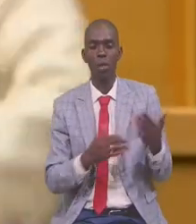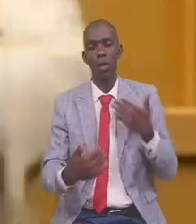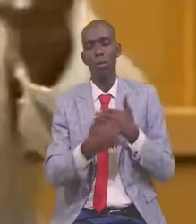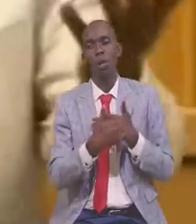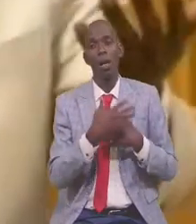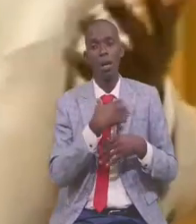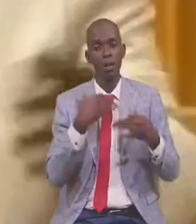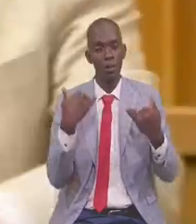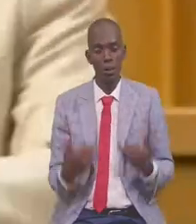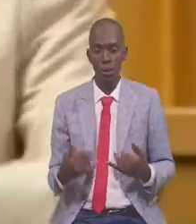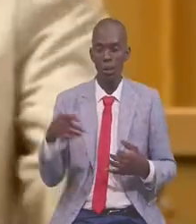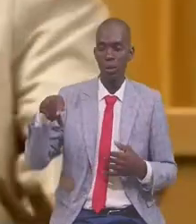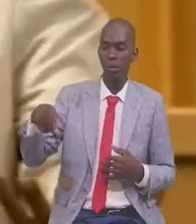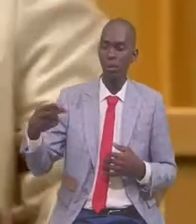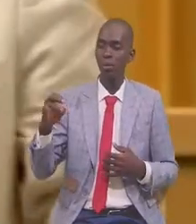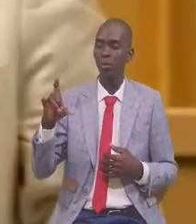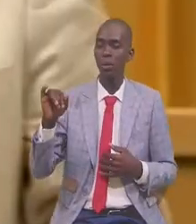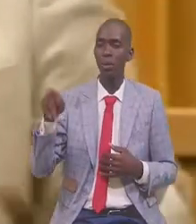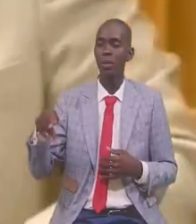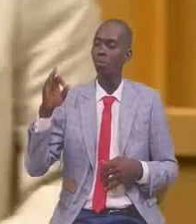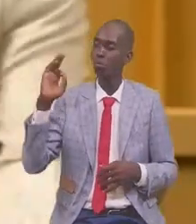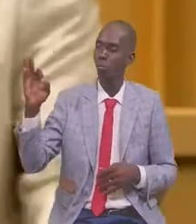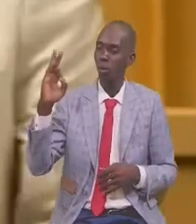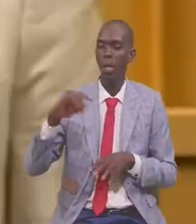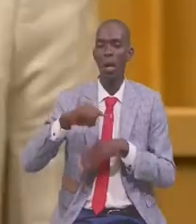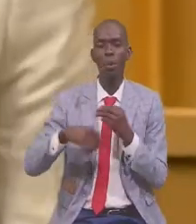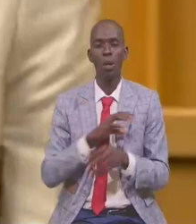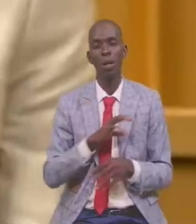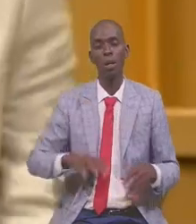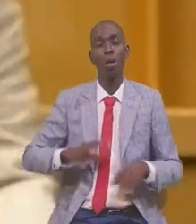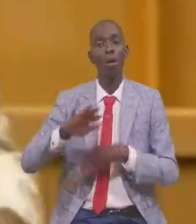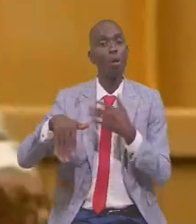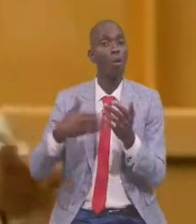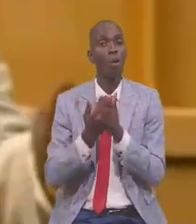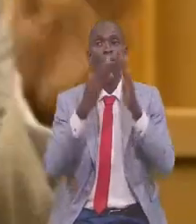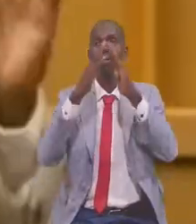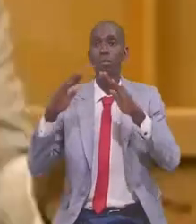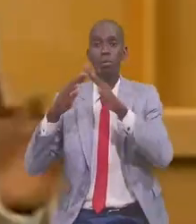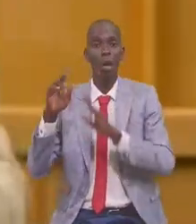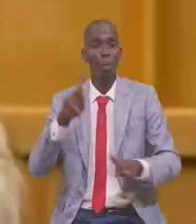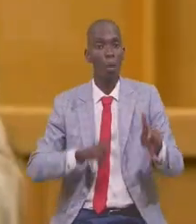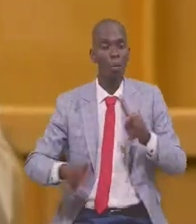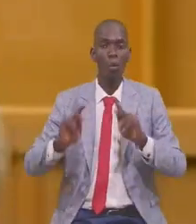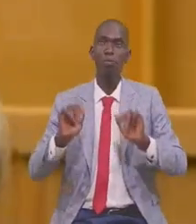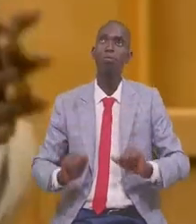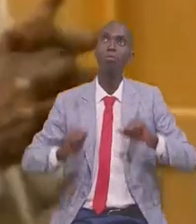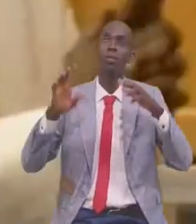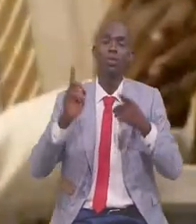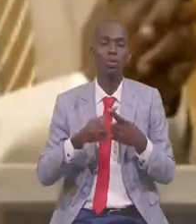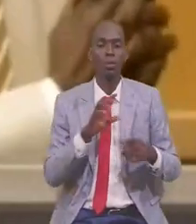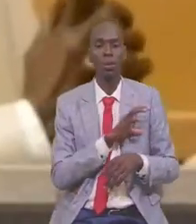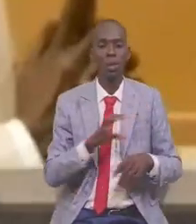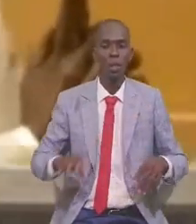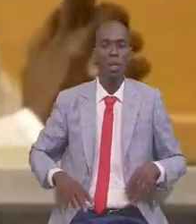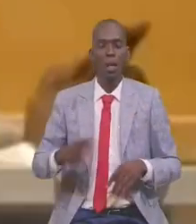on dit, toute la ville a été convertie au Seigneur. Une grande joie dans la ville. Si